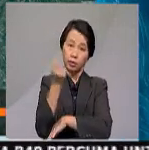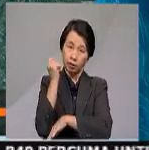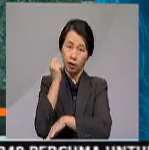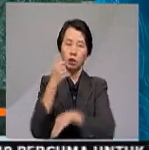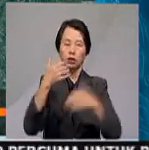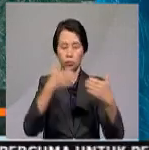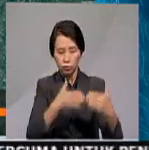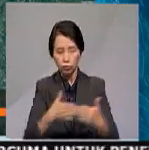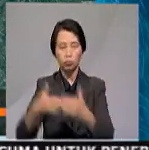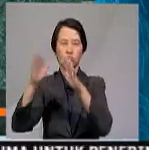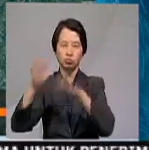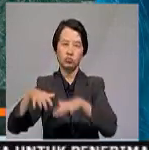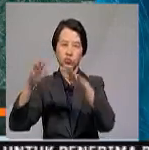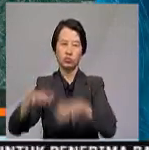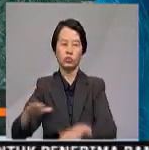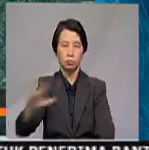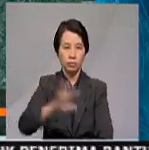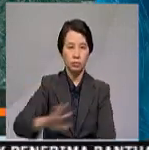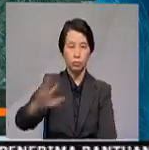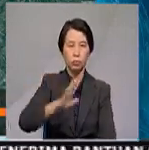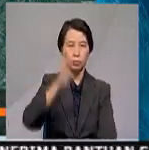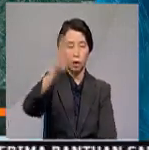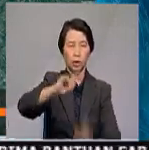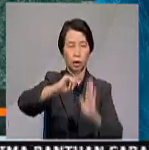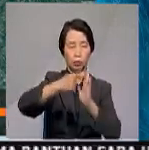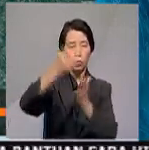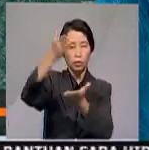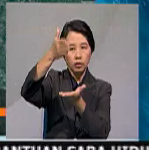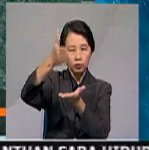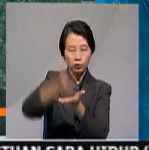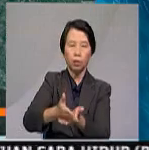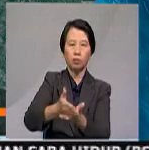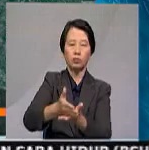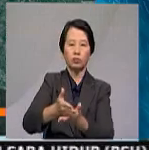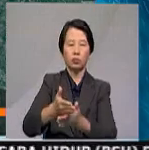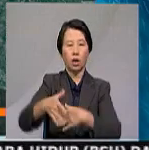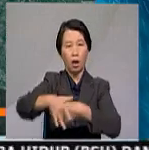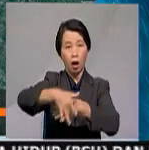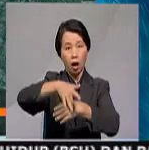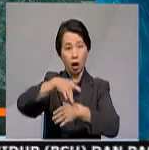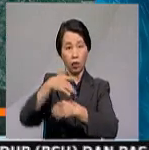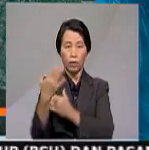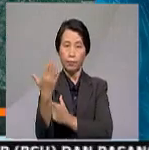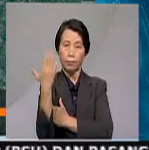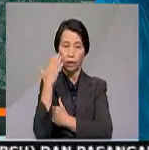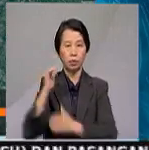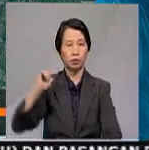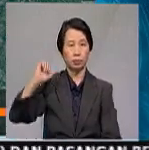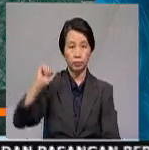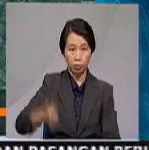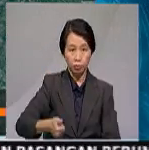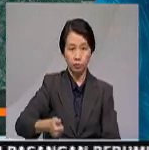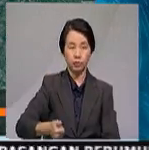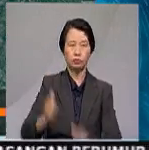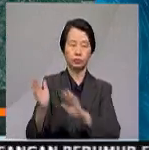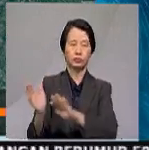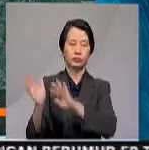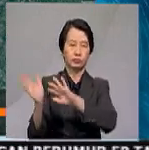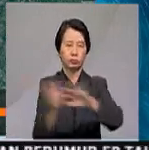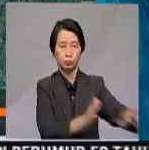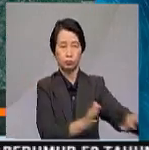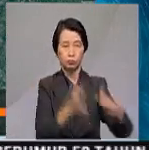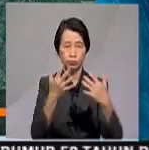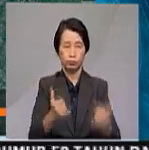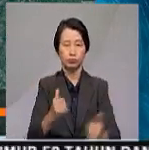lagi berterusan dan diramalkan akan mula reda hingga awal pagi esok. Seterusnya, untuk